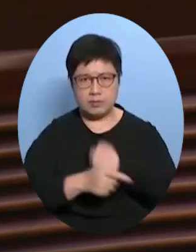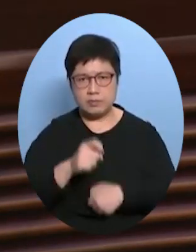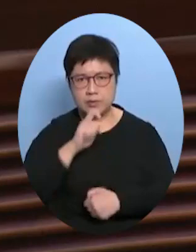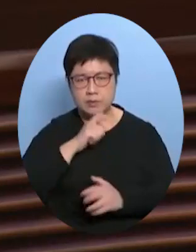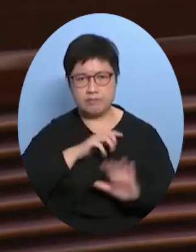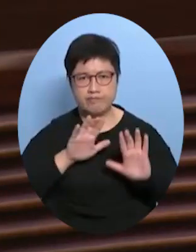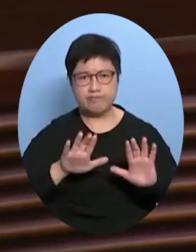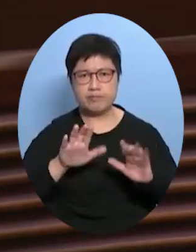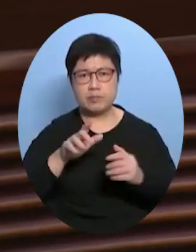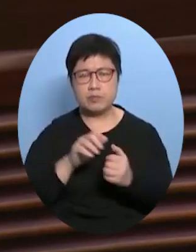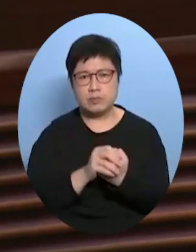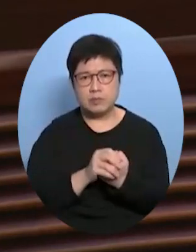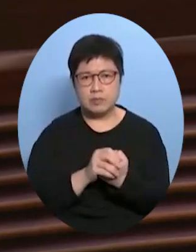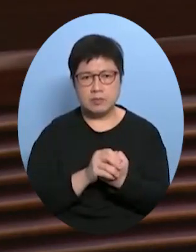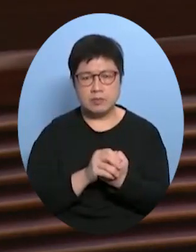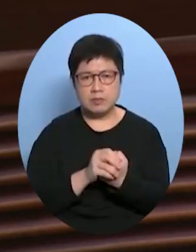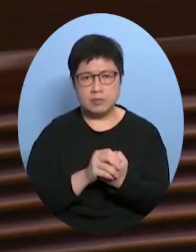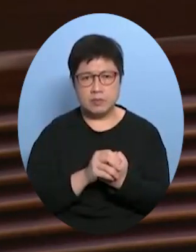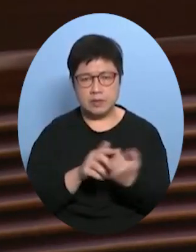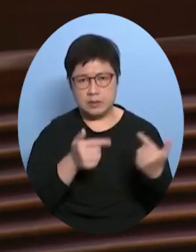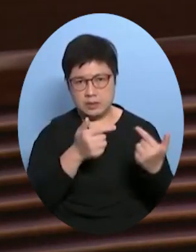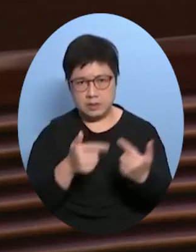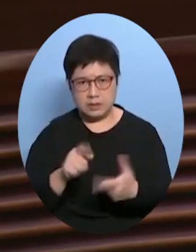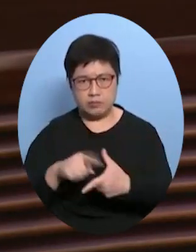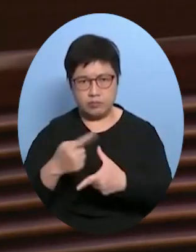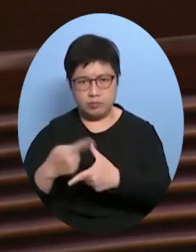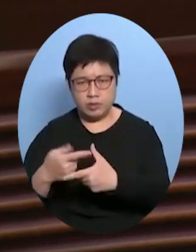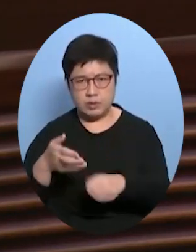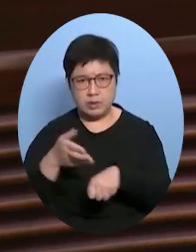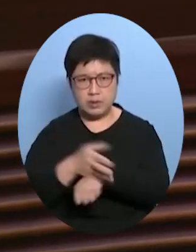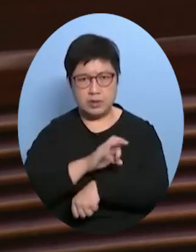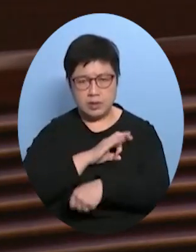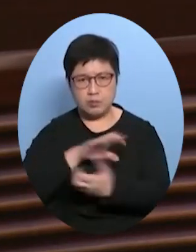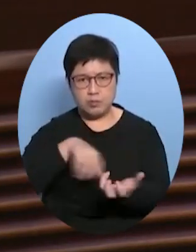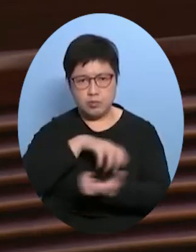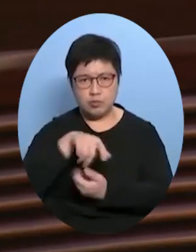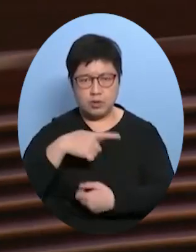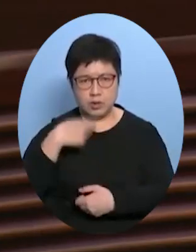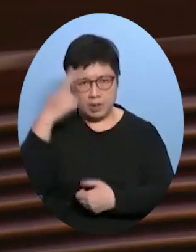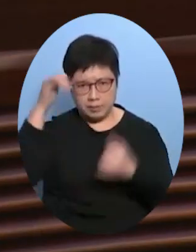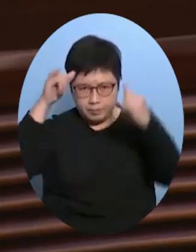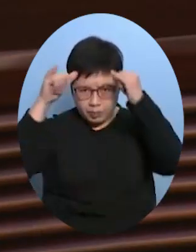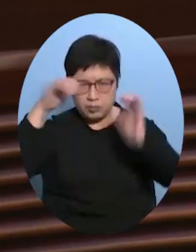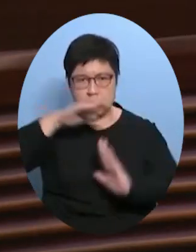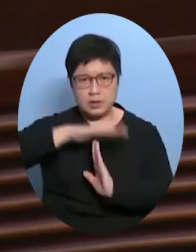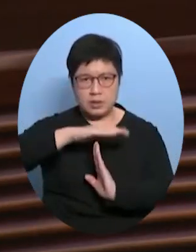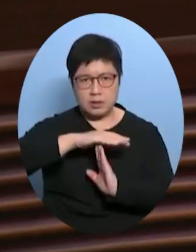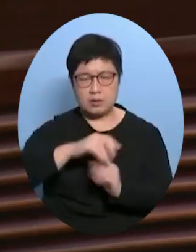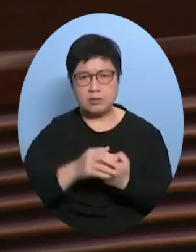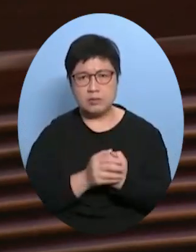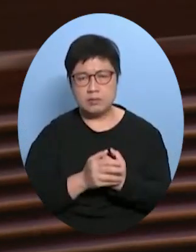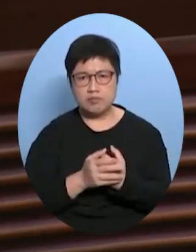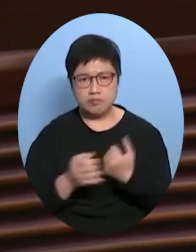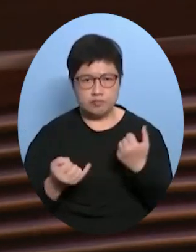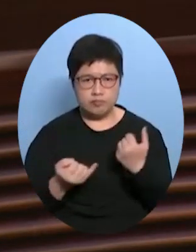作用，不但平息了持續多月的社會動亂和黑暴情況，更加將一些反中亂